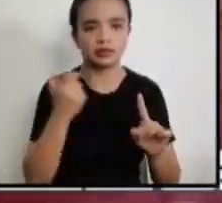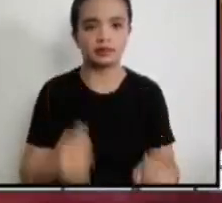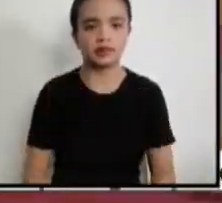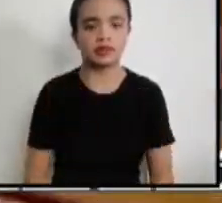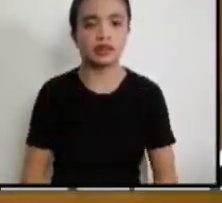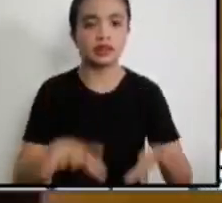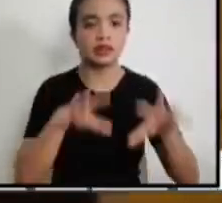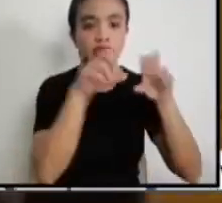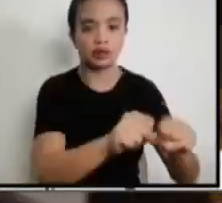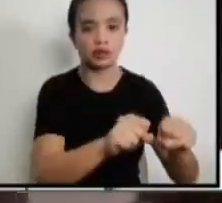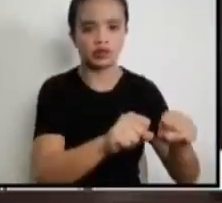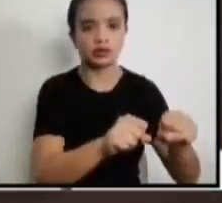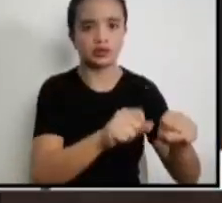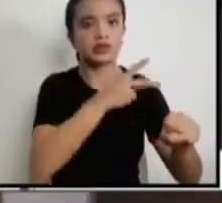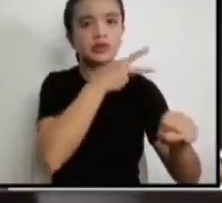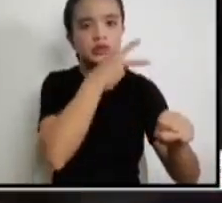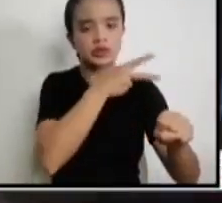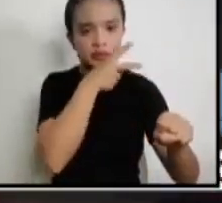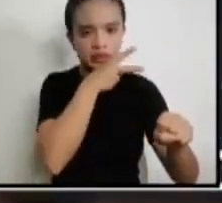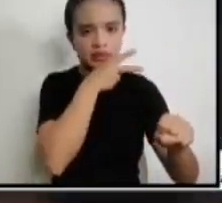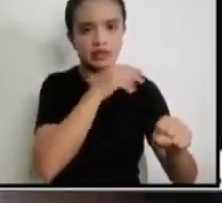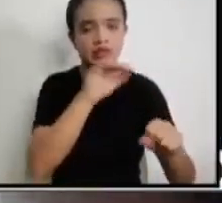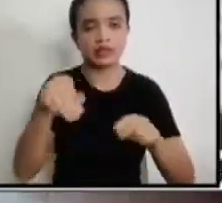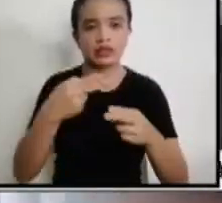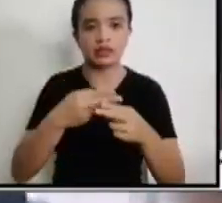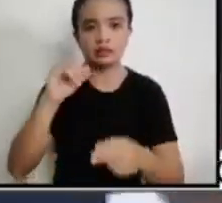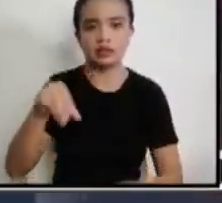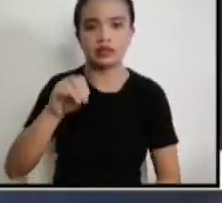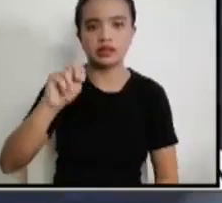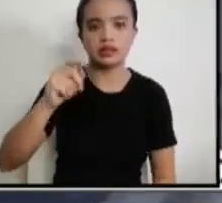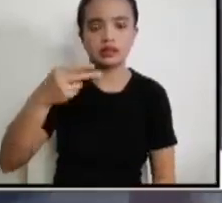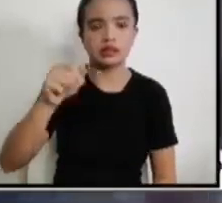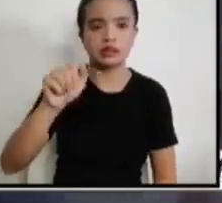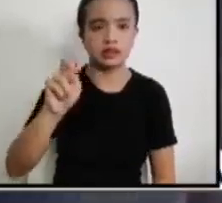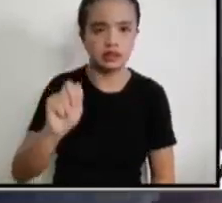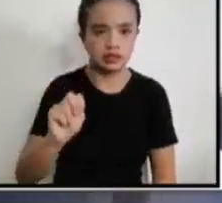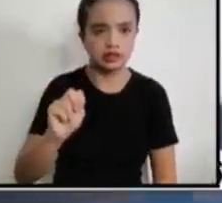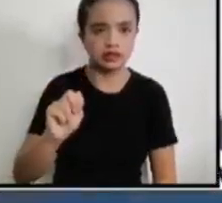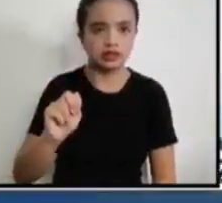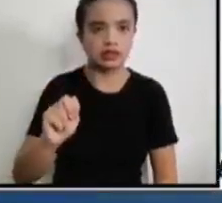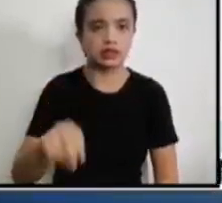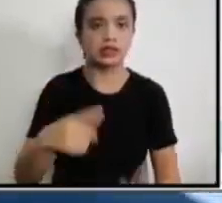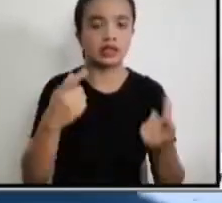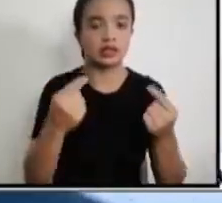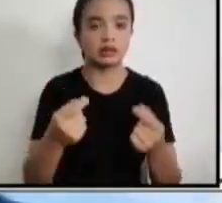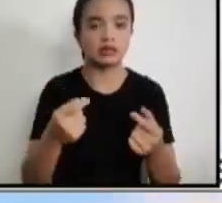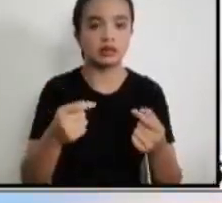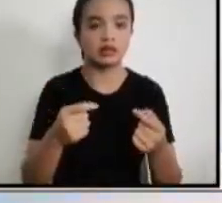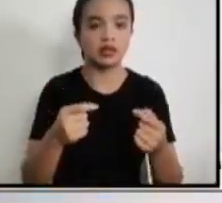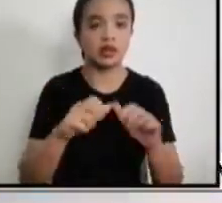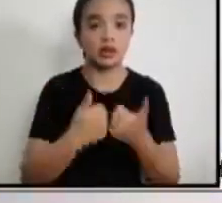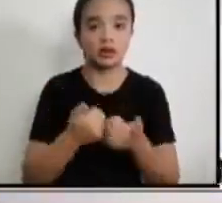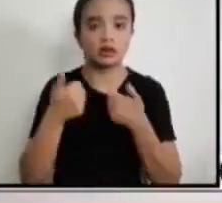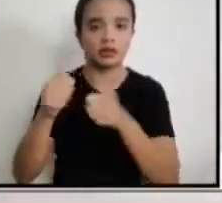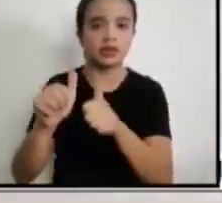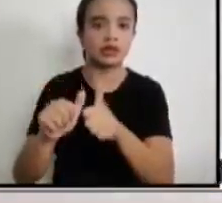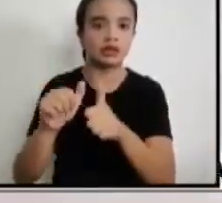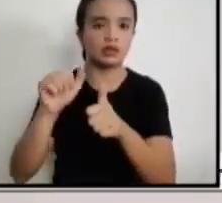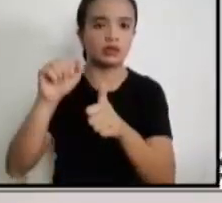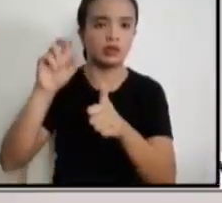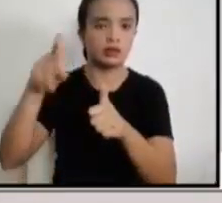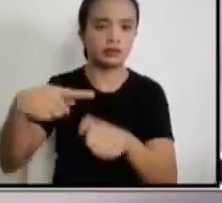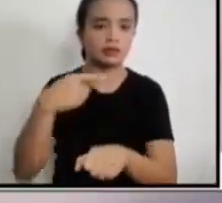mga sospek na si Jonathan Camangon sa ikinasang follow-up operation ng pulisya. Sumuko naman ang isa pa sa kanila na si